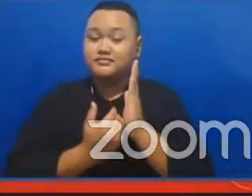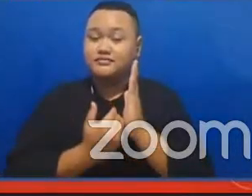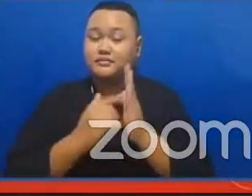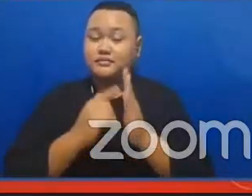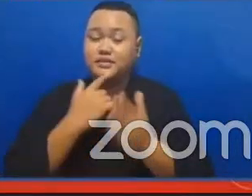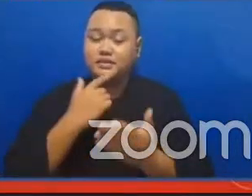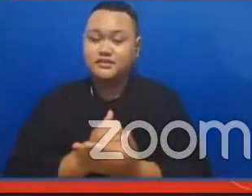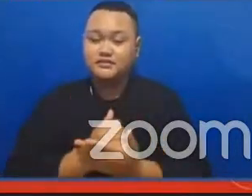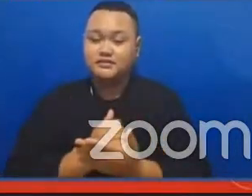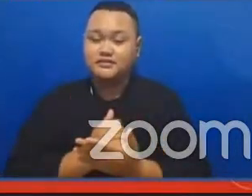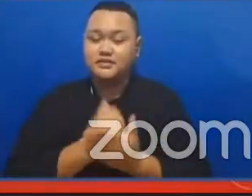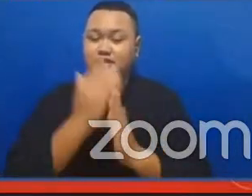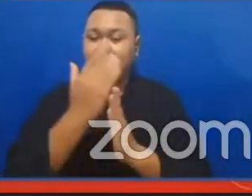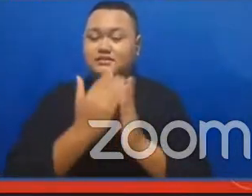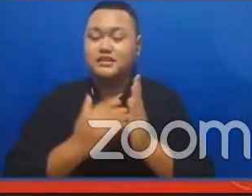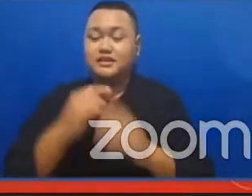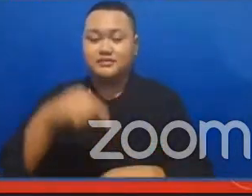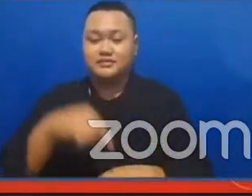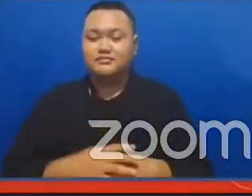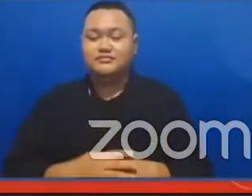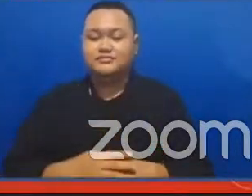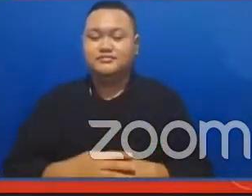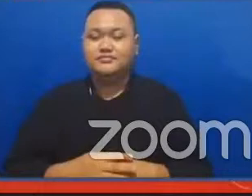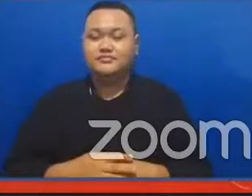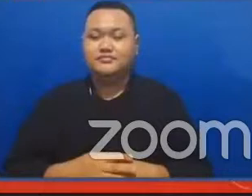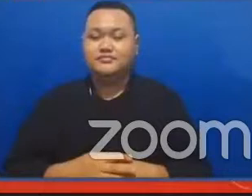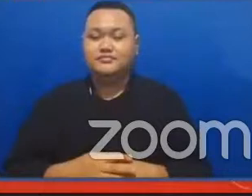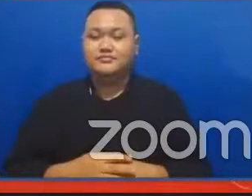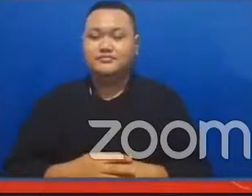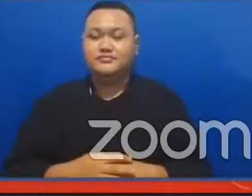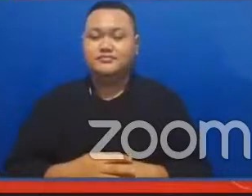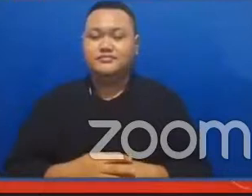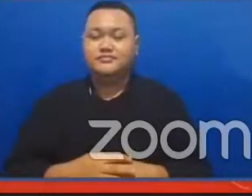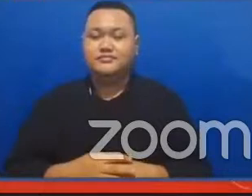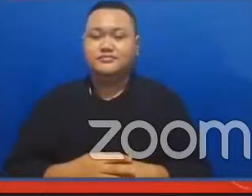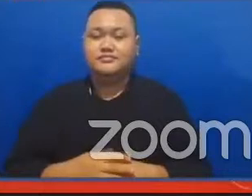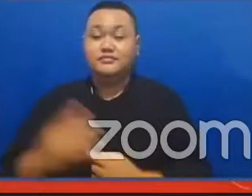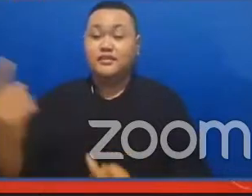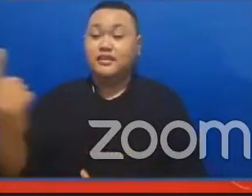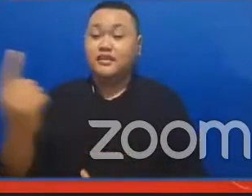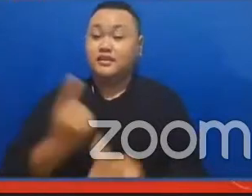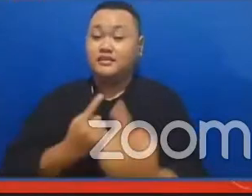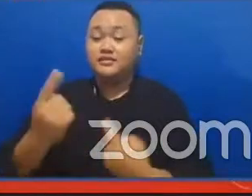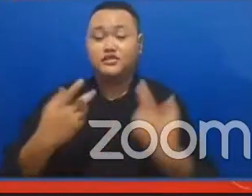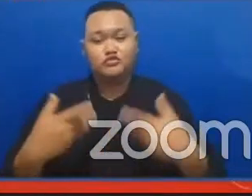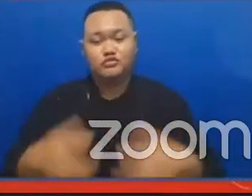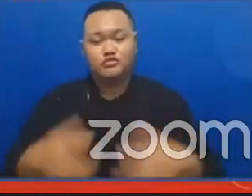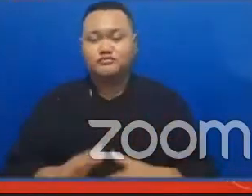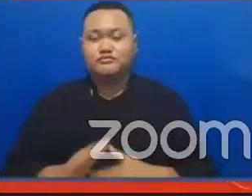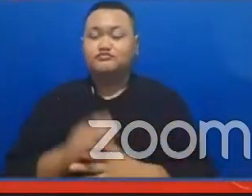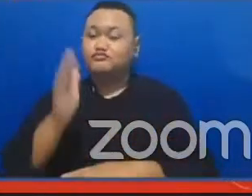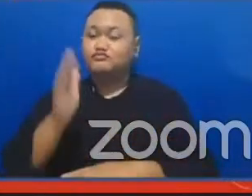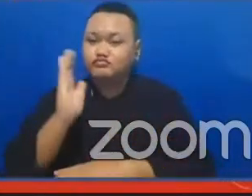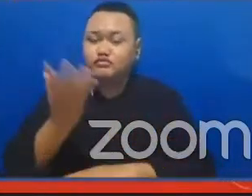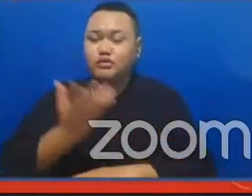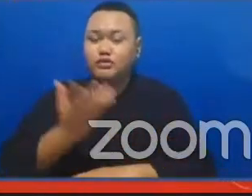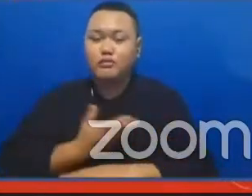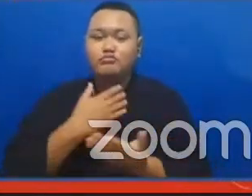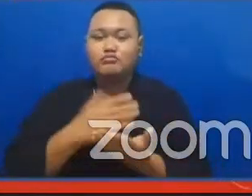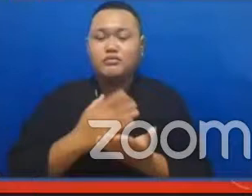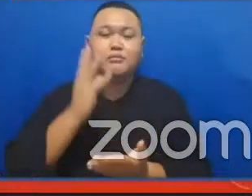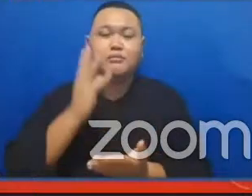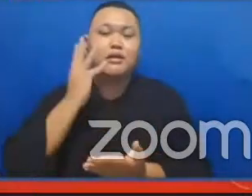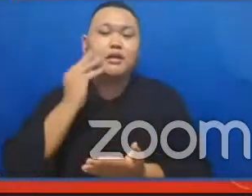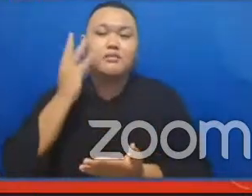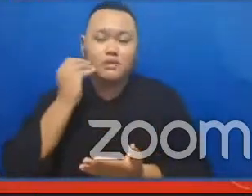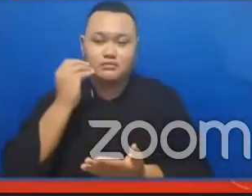Digital Society. Sudah hadir bersama-sama dengan kita bicara yang akan membagikan pengalamannya kepada